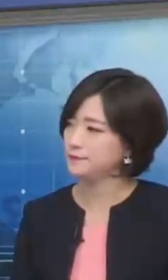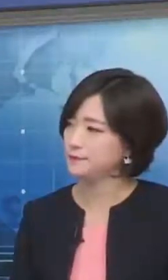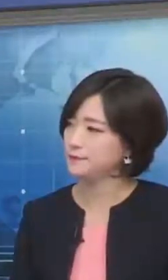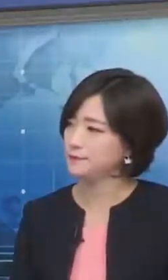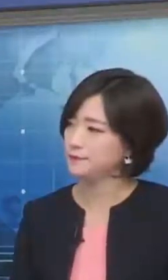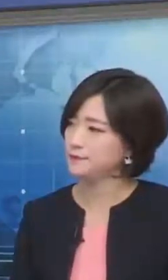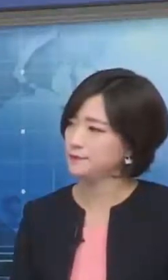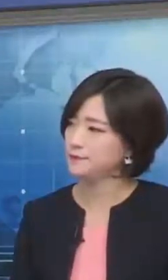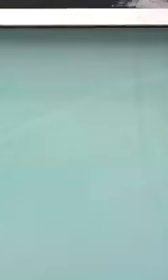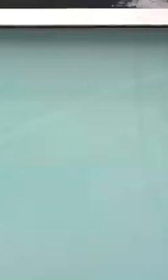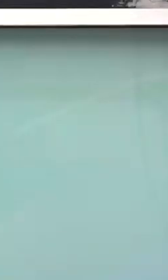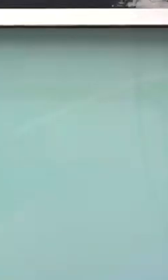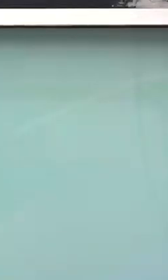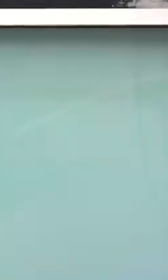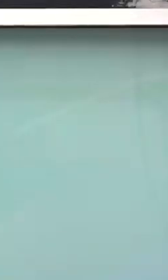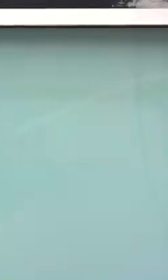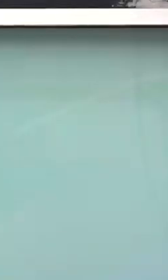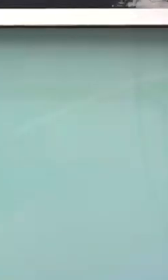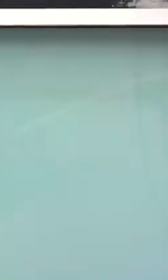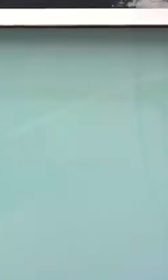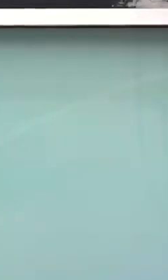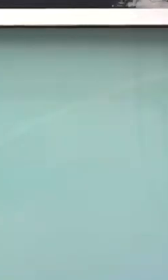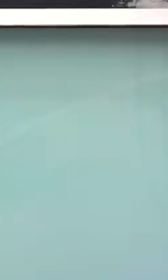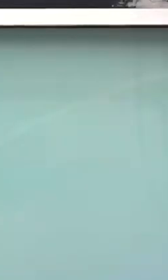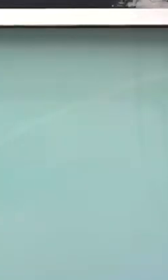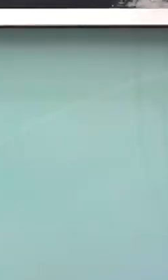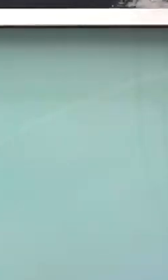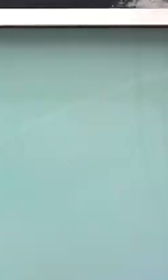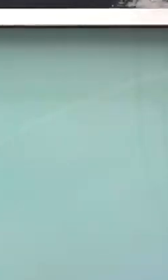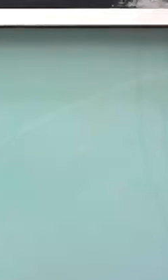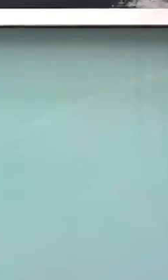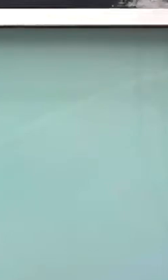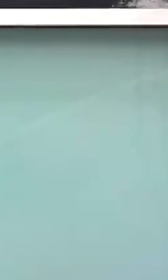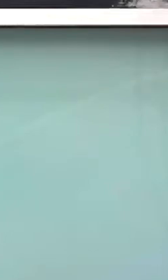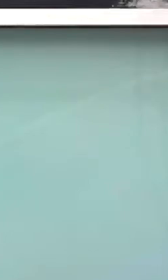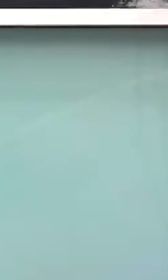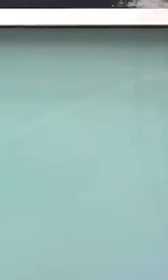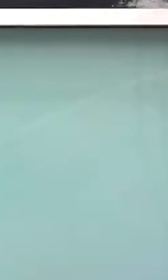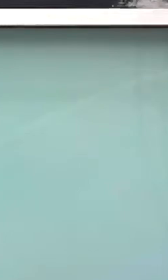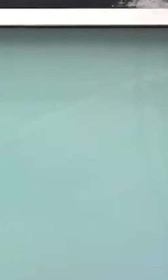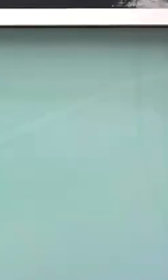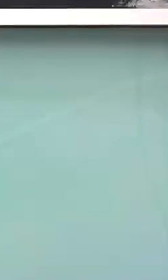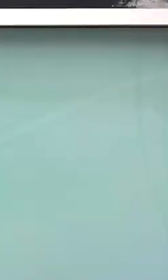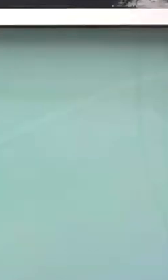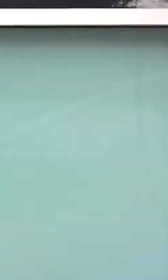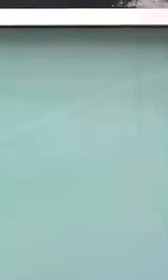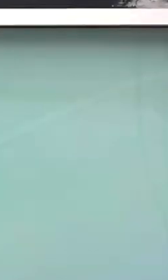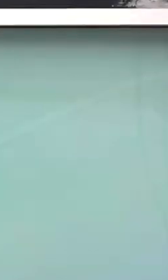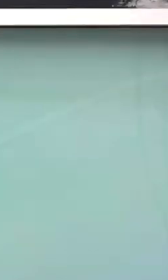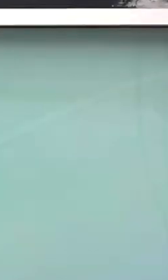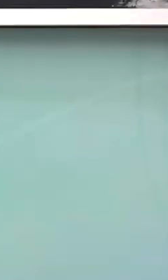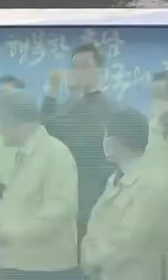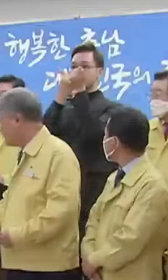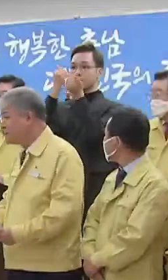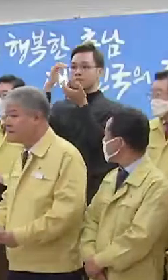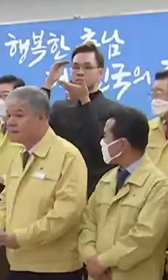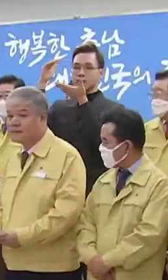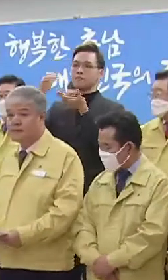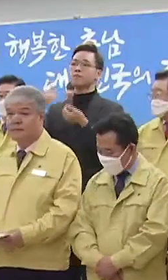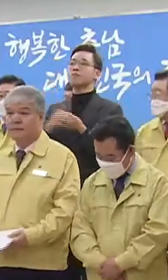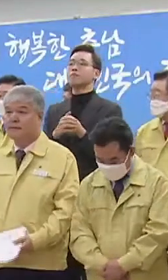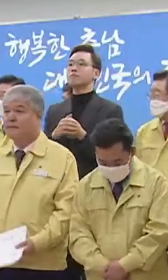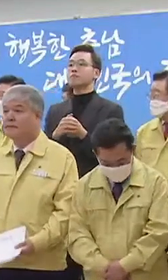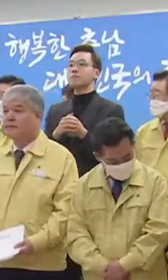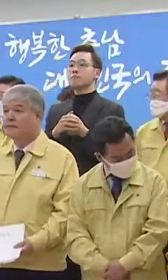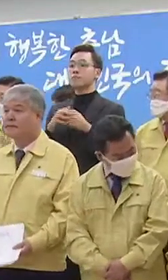코로나 2구의 어려움을 겪고 있는 도민들의 고통을 분담하고 이 위해 급여 일부를 완납하고 도 공직자